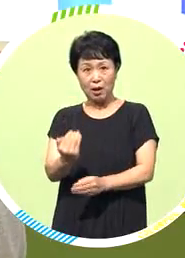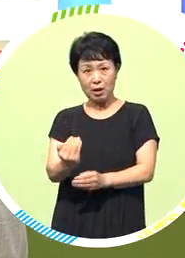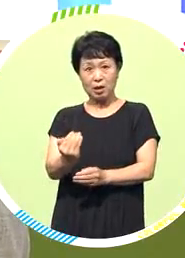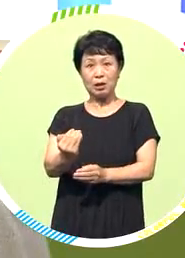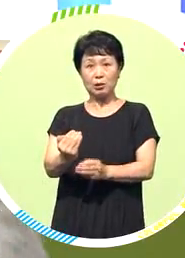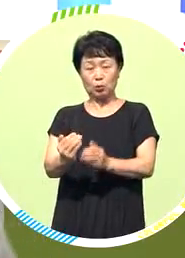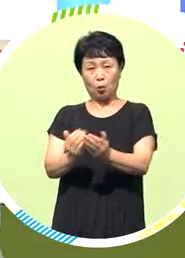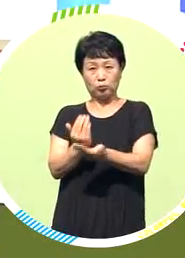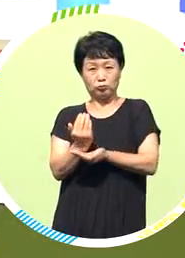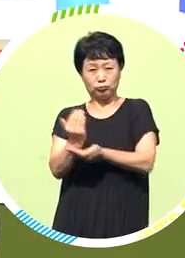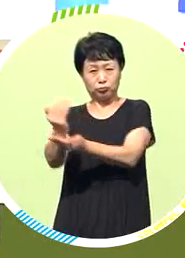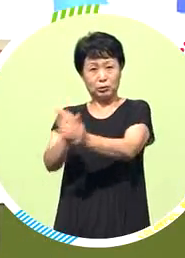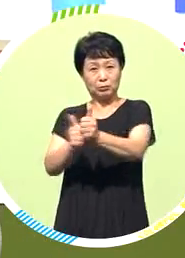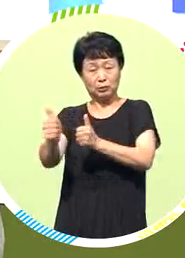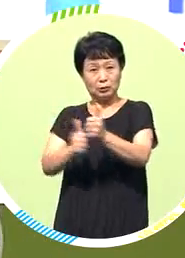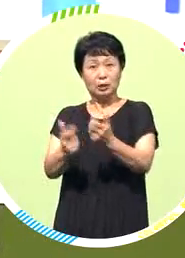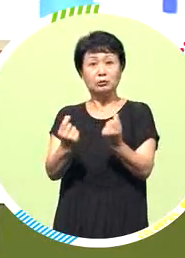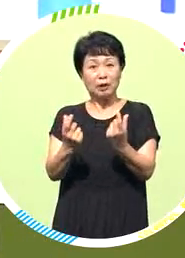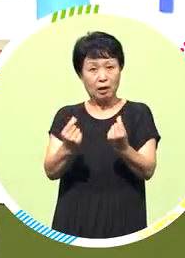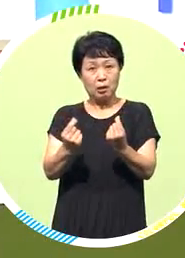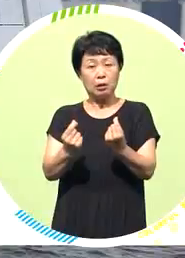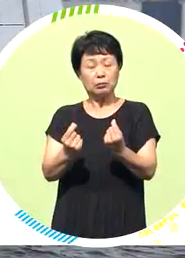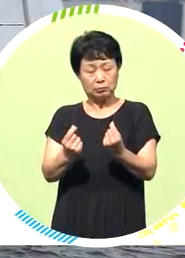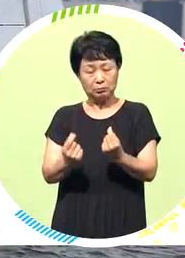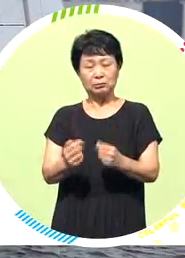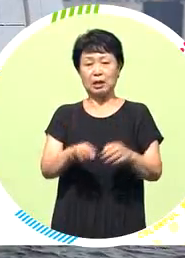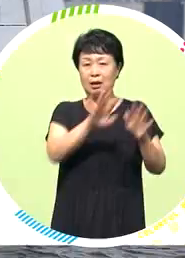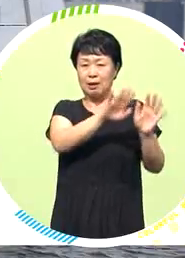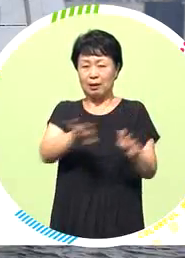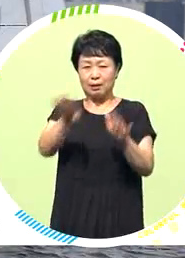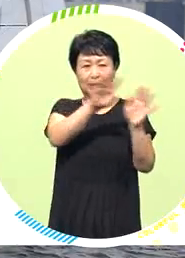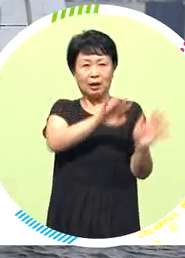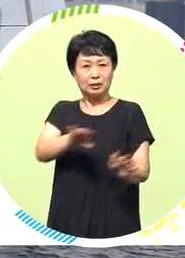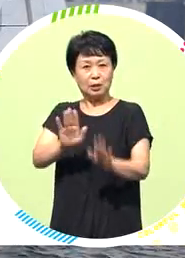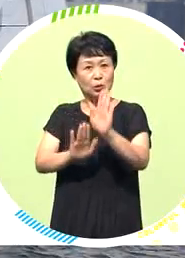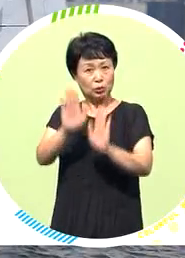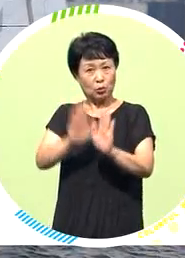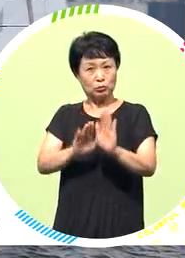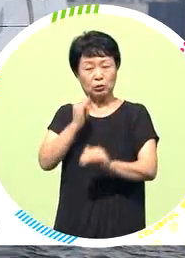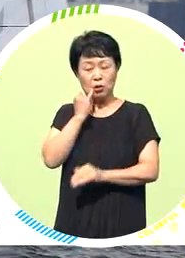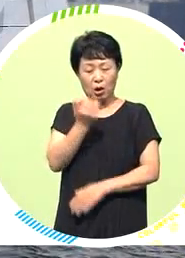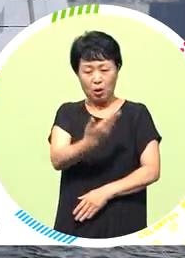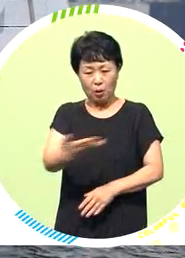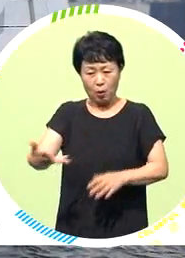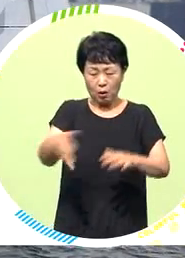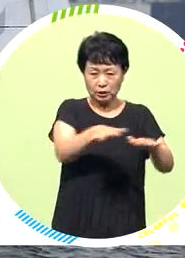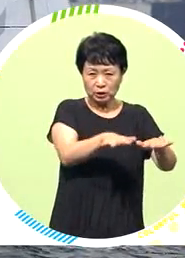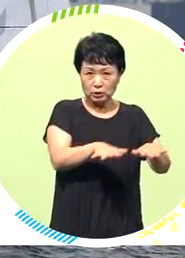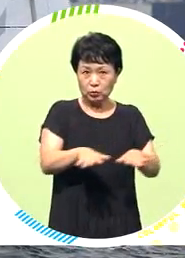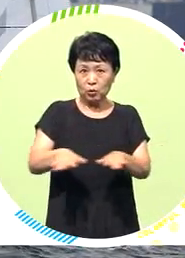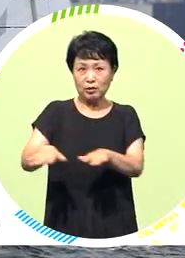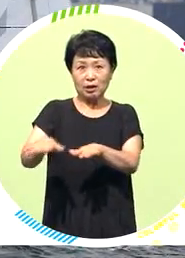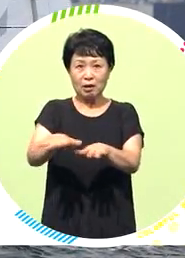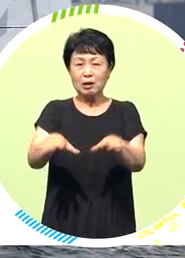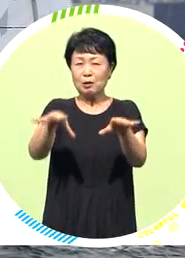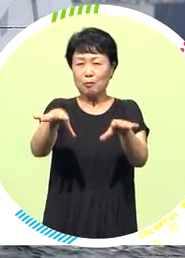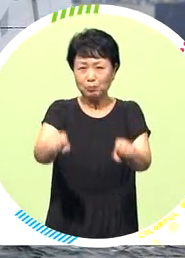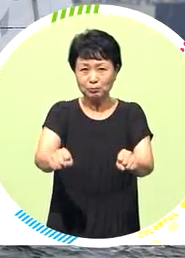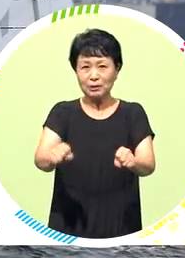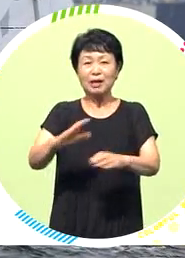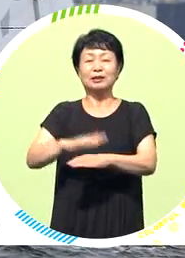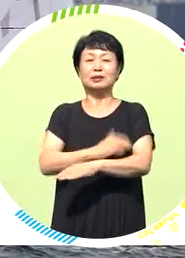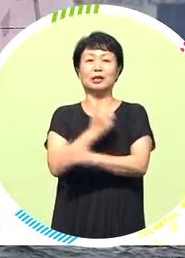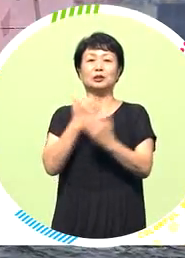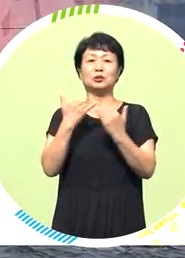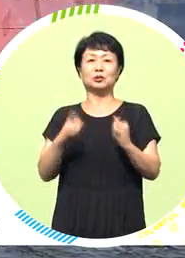その海面でレースをするときにですね、そこはどんな風が吹くのか、うん、潮の流れはどうなのか、そこを選手はね早くマスターした